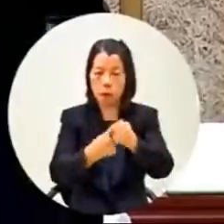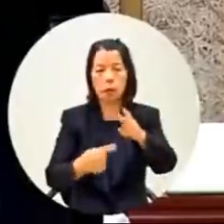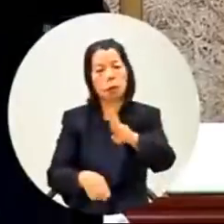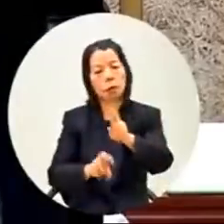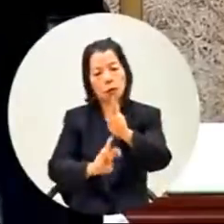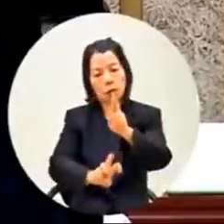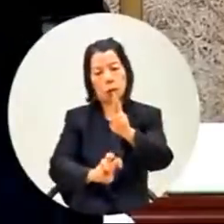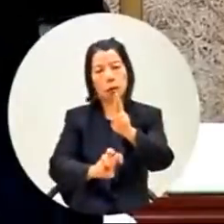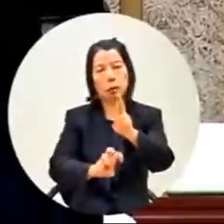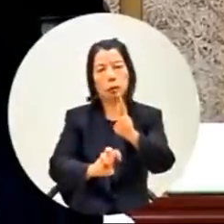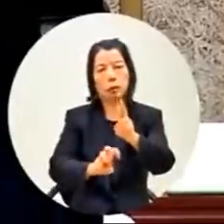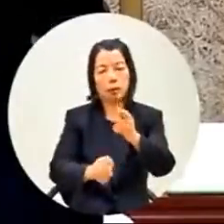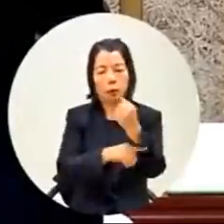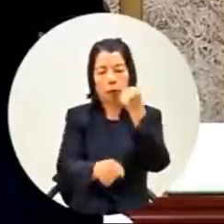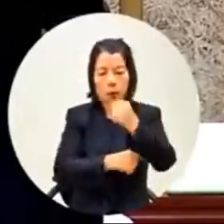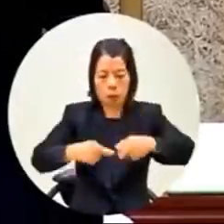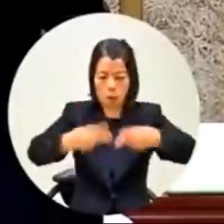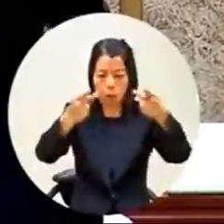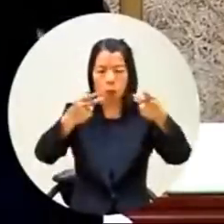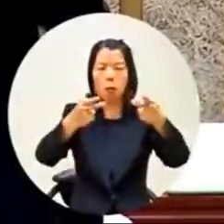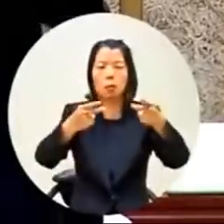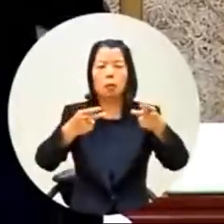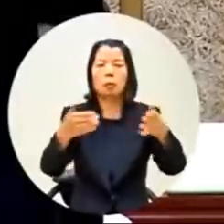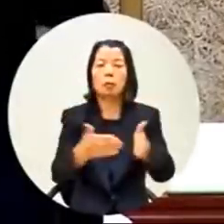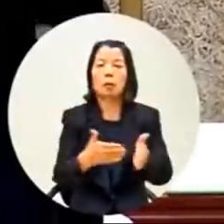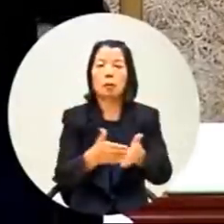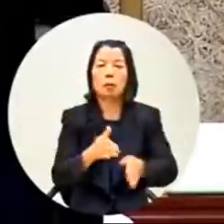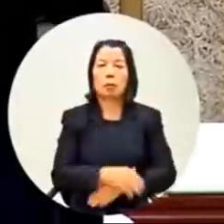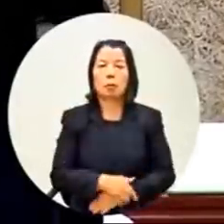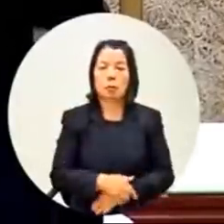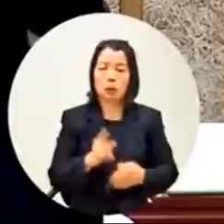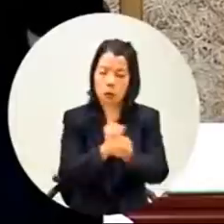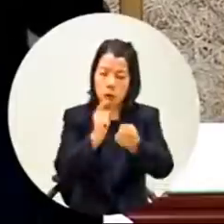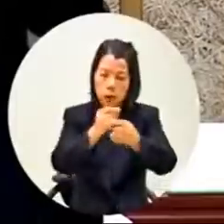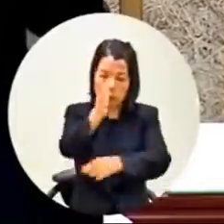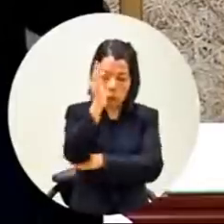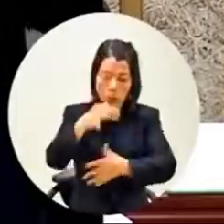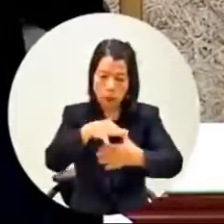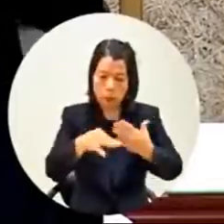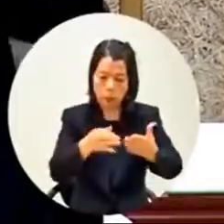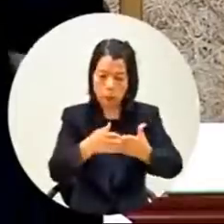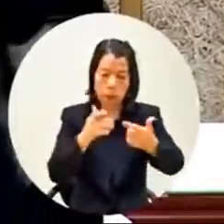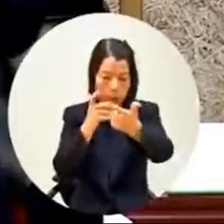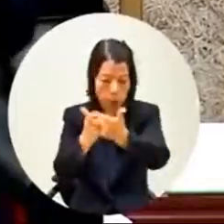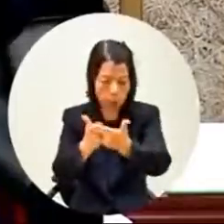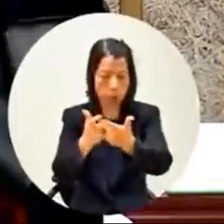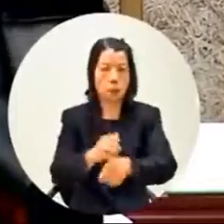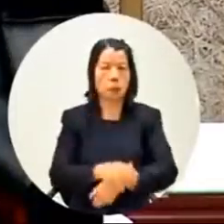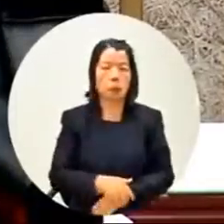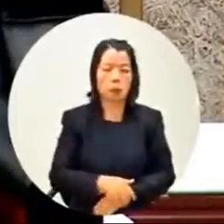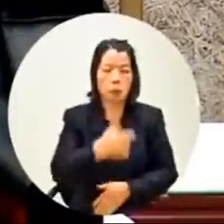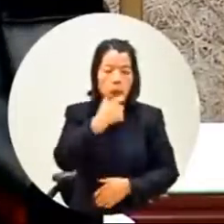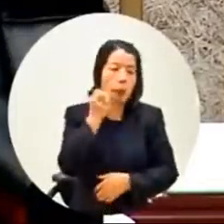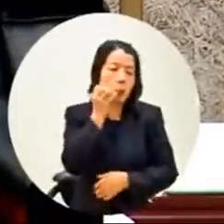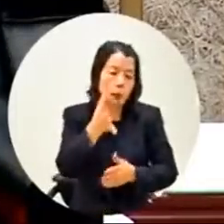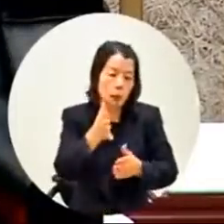30号修法后的规定，要符合政策开发。 唐龙的案子